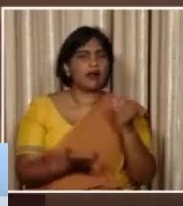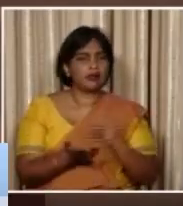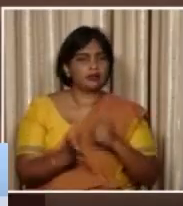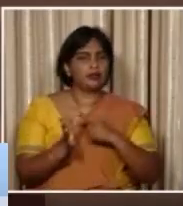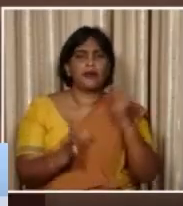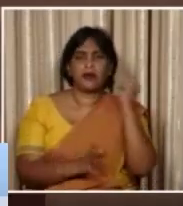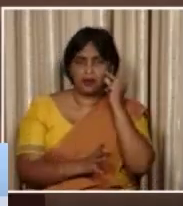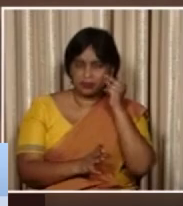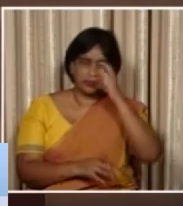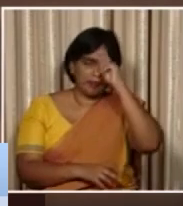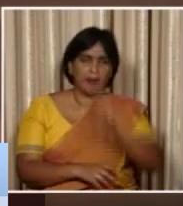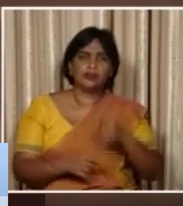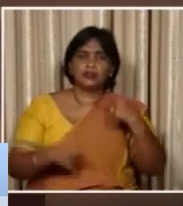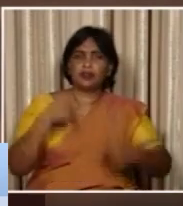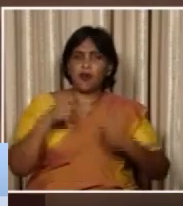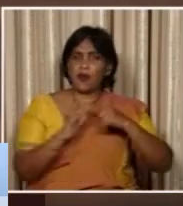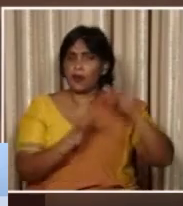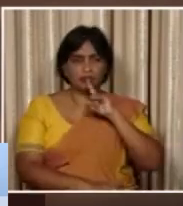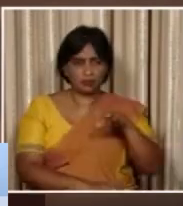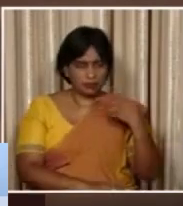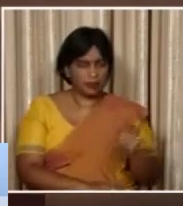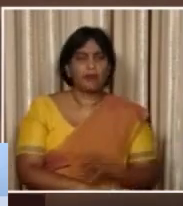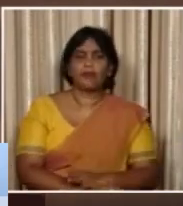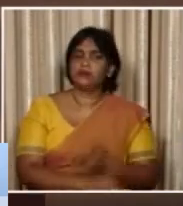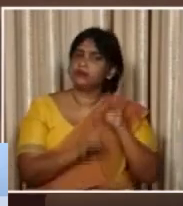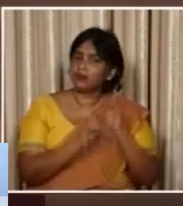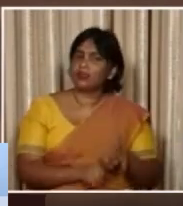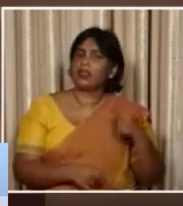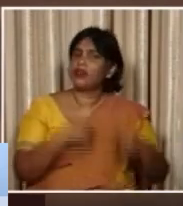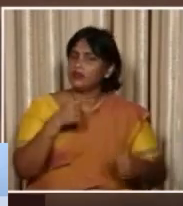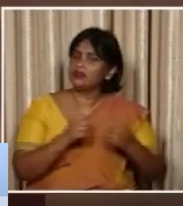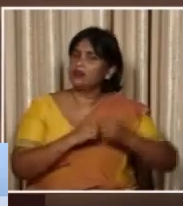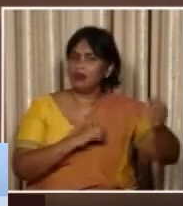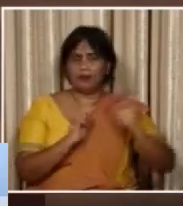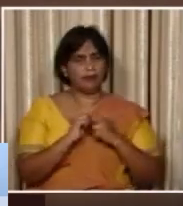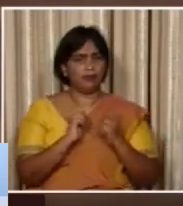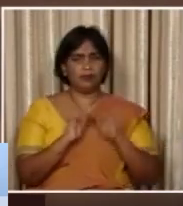කුමාර දිසානායක මහත්තයාගෙන් විවාදයකට ආරාධනා කරායින් පස්සේ. ඉතින් ඒගොල්ලන්ගේ විවාද ගියට කමක්